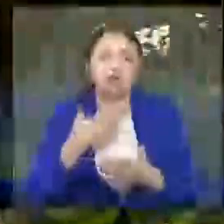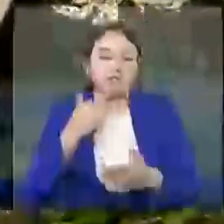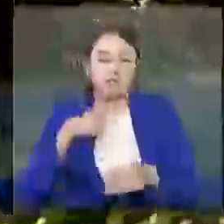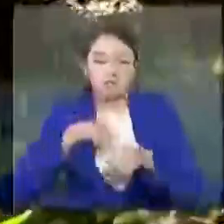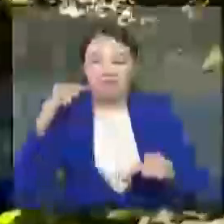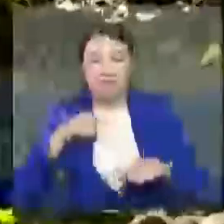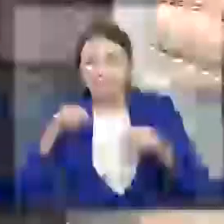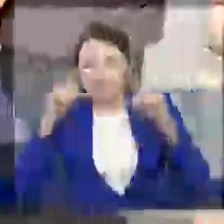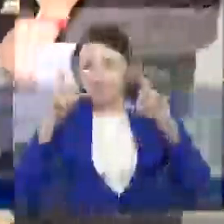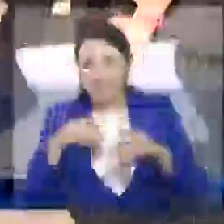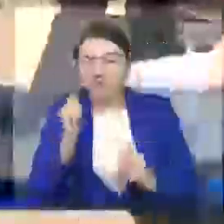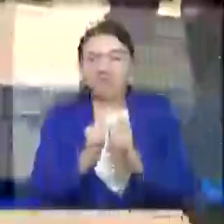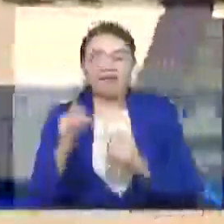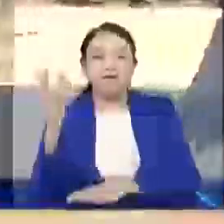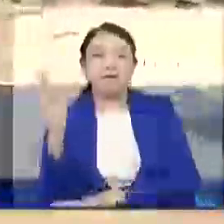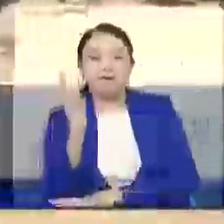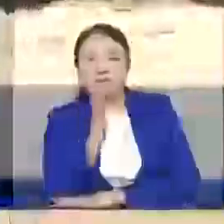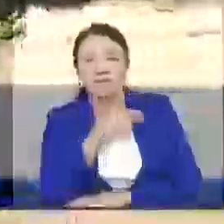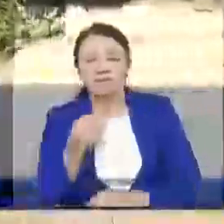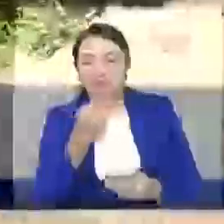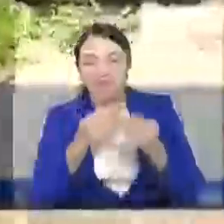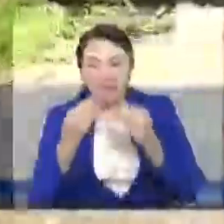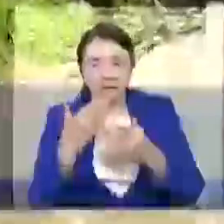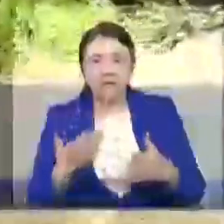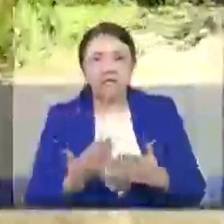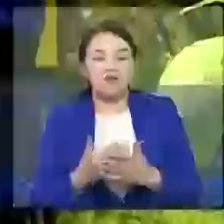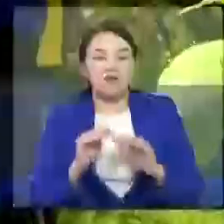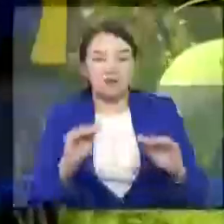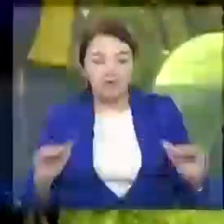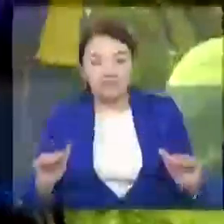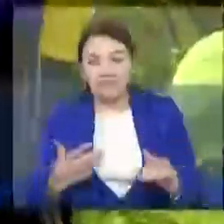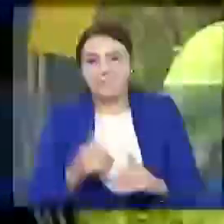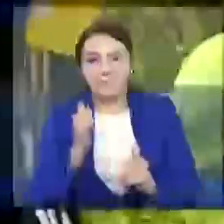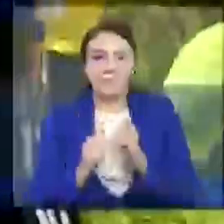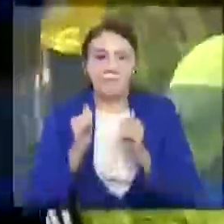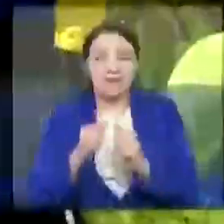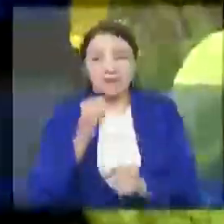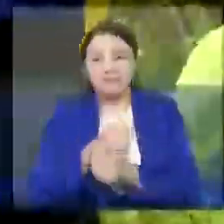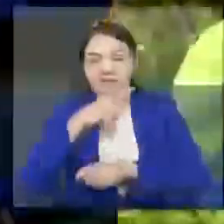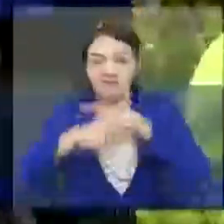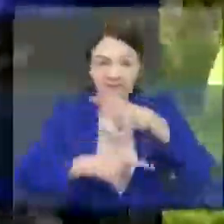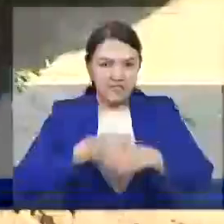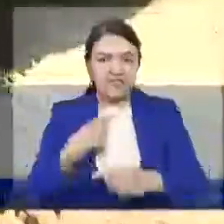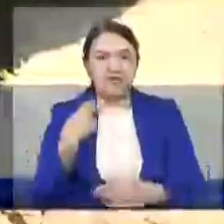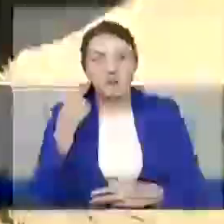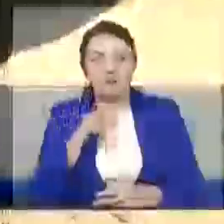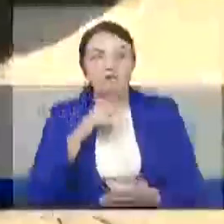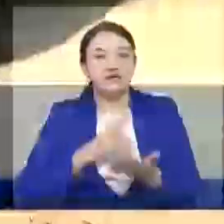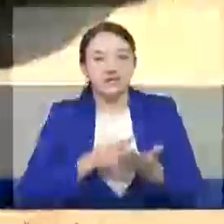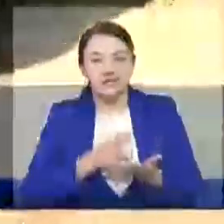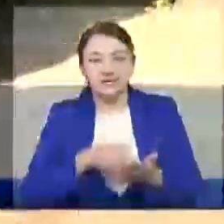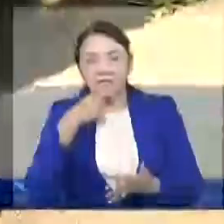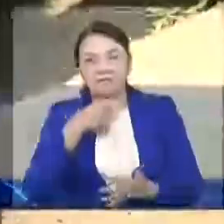және кез келген ағаштың жеміс беретіні секілді. Оқушылардың да қолға алған әрбір ісінің болашақта нәтиже беретінін дәлелдеу